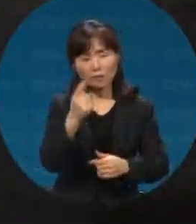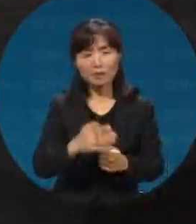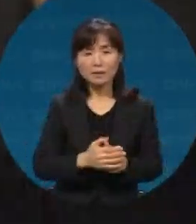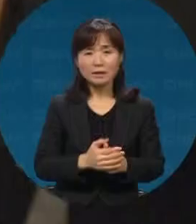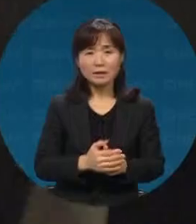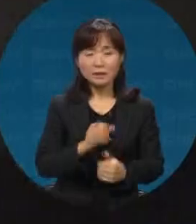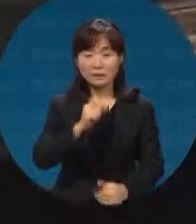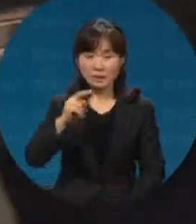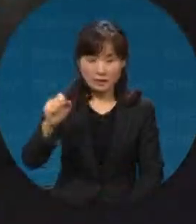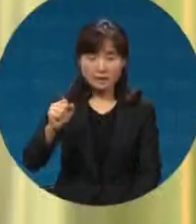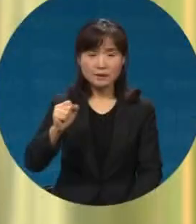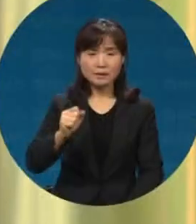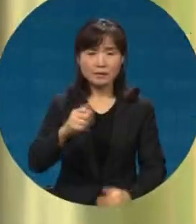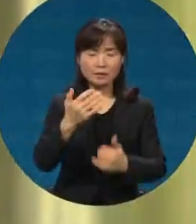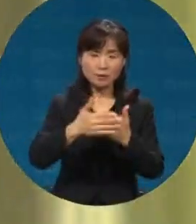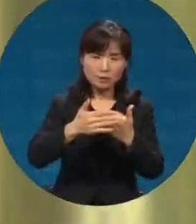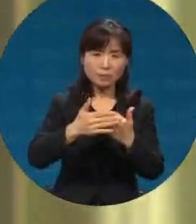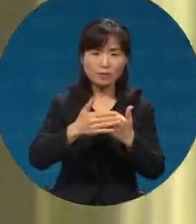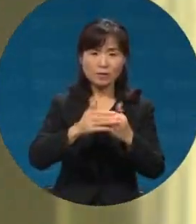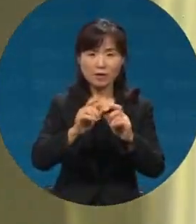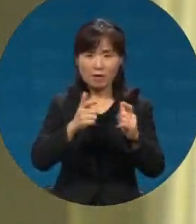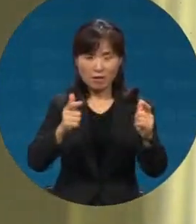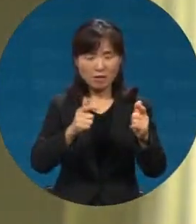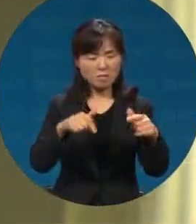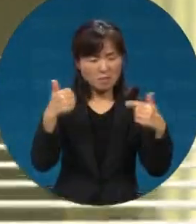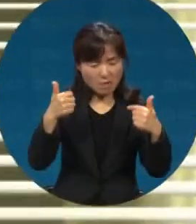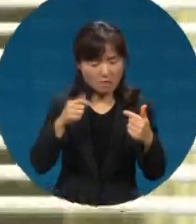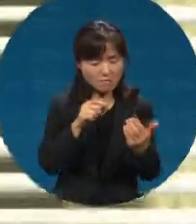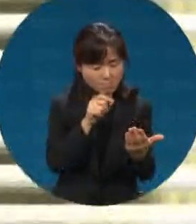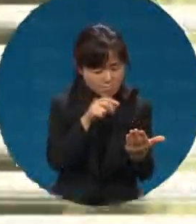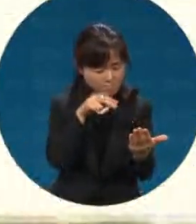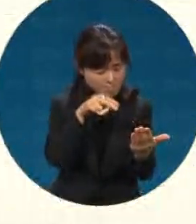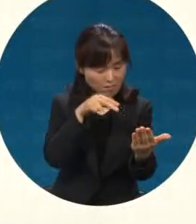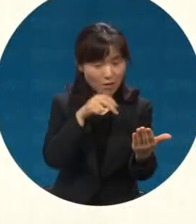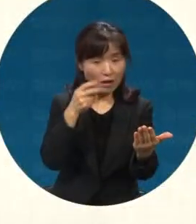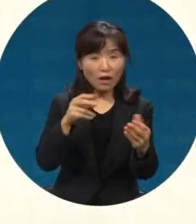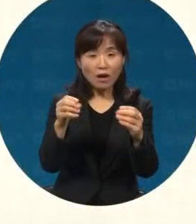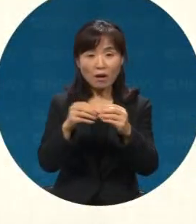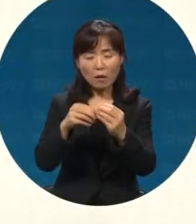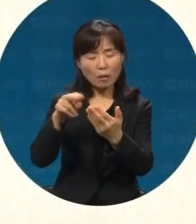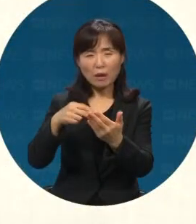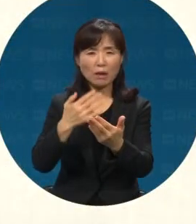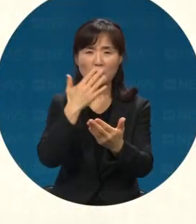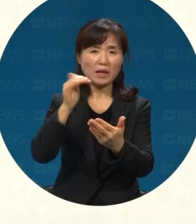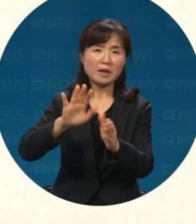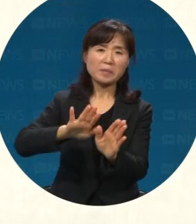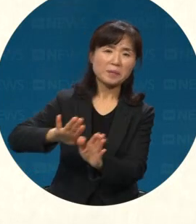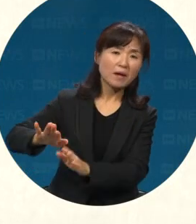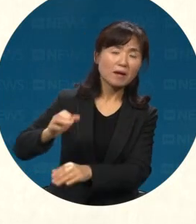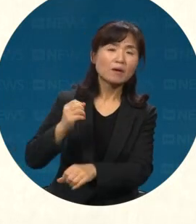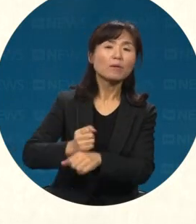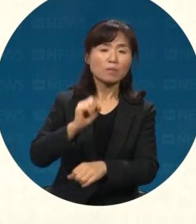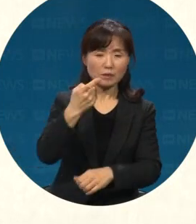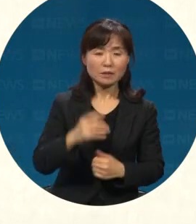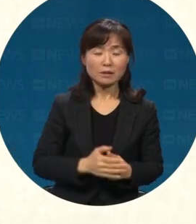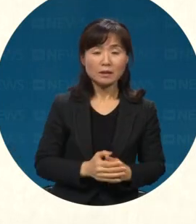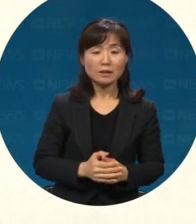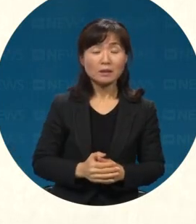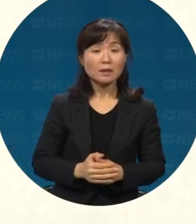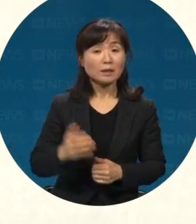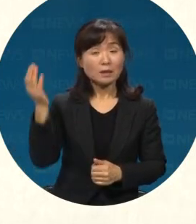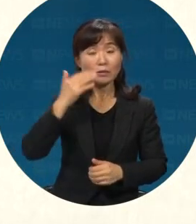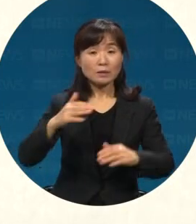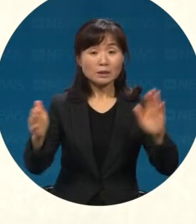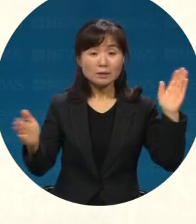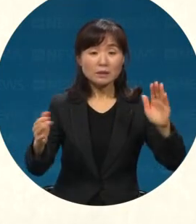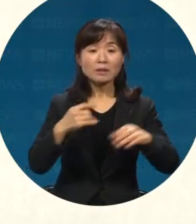매체와 sns를 가까이하고 글은 더 멀리하게 된 겁니다 실제로 우리나라 학생들의 연간 독서율은 약 10년